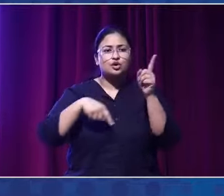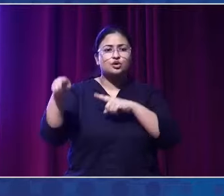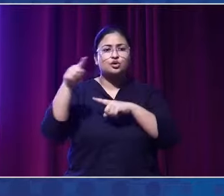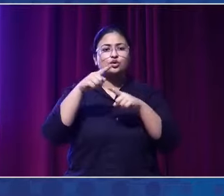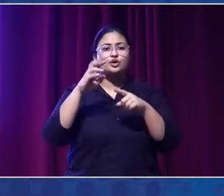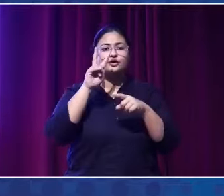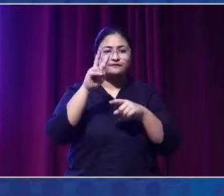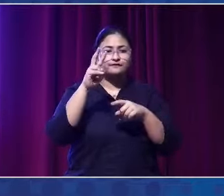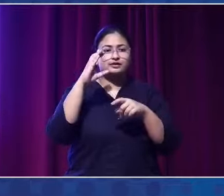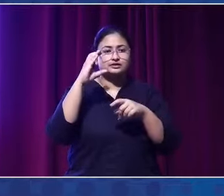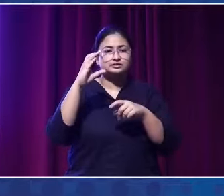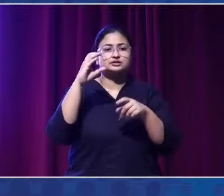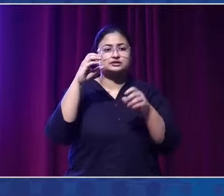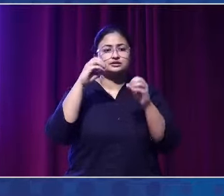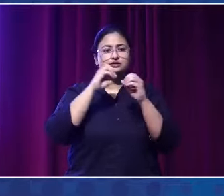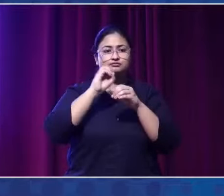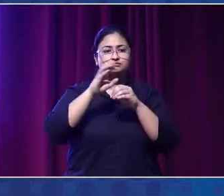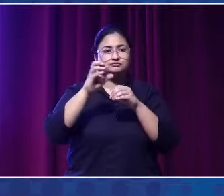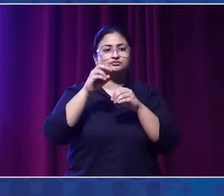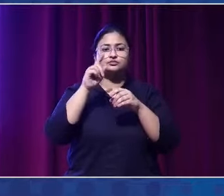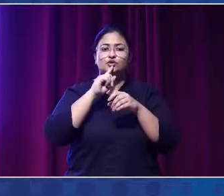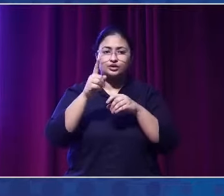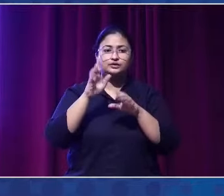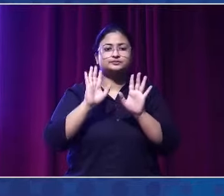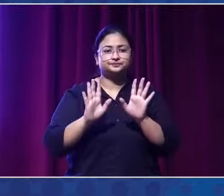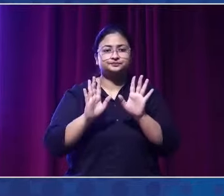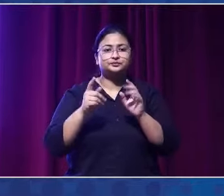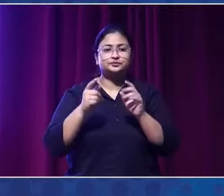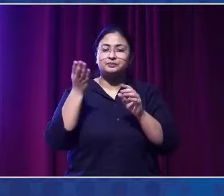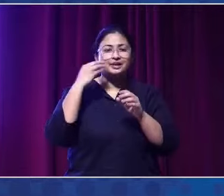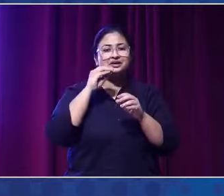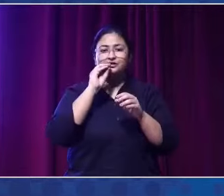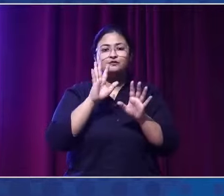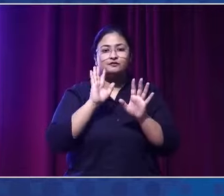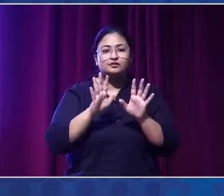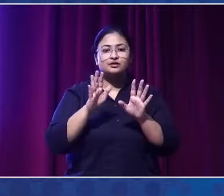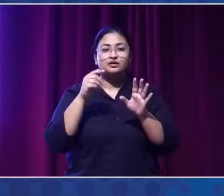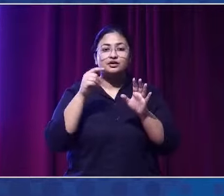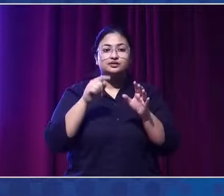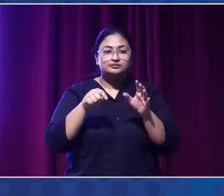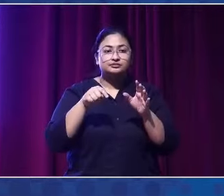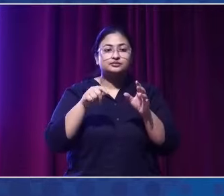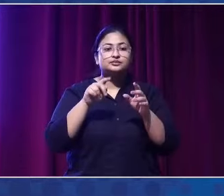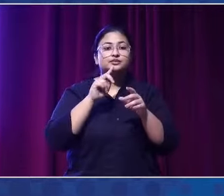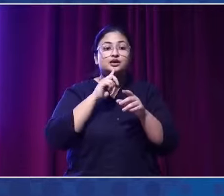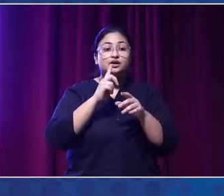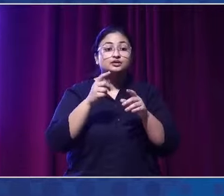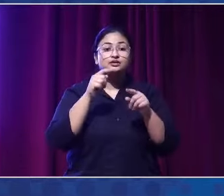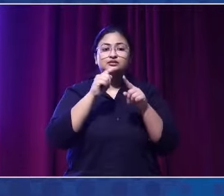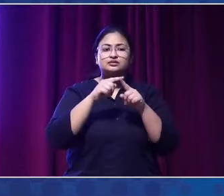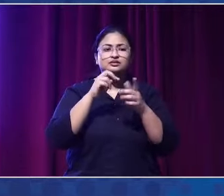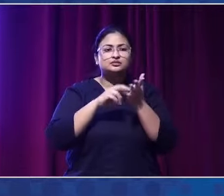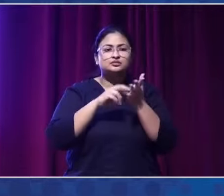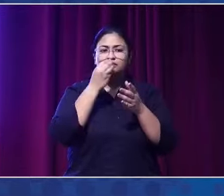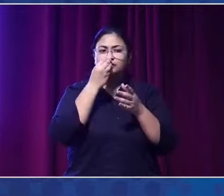वीसी करके हमने निर्देश दिए हैं, बहुत इस पर, जैसे मैंने पहली बार भी बताया था, एंड निदेश का मतलब, हमारे निदेश का मतलब कोई मजाक नहीं है।